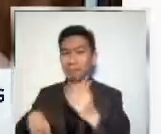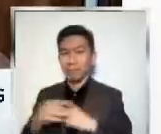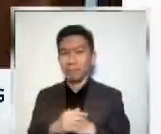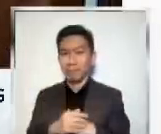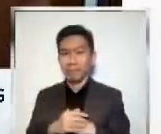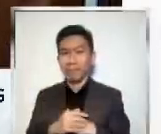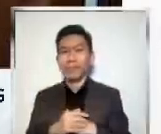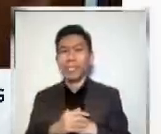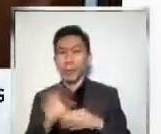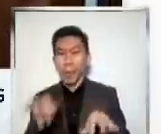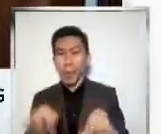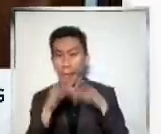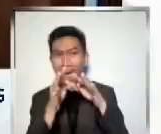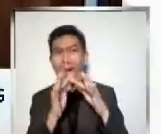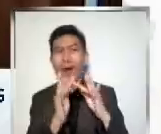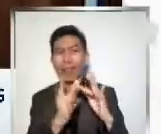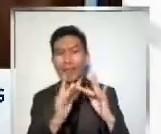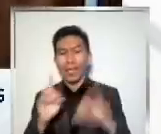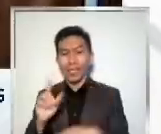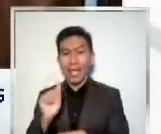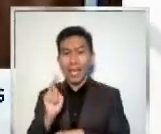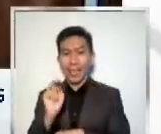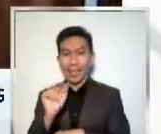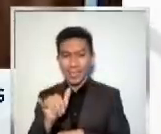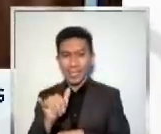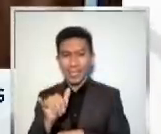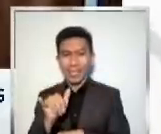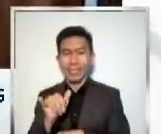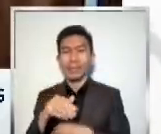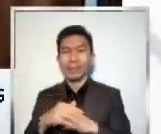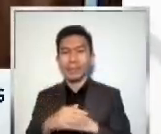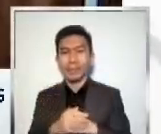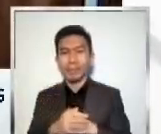Porter. Bawas po sa pagkain, bawas din po sa social media.